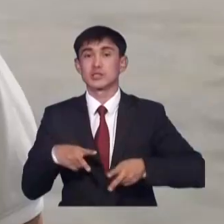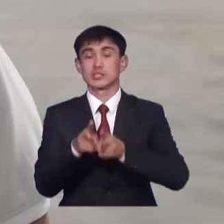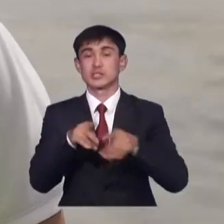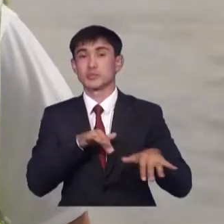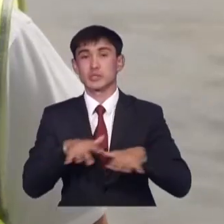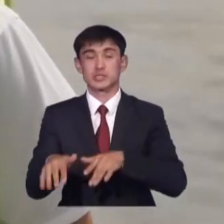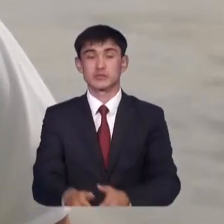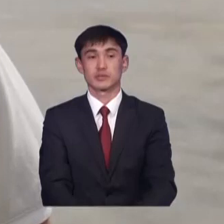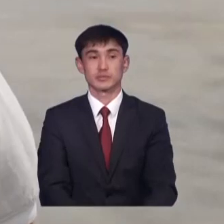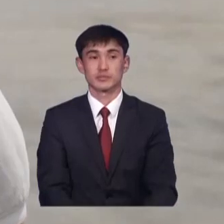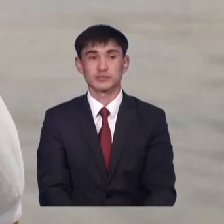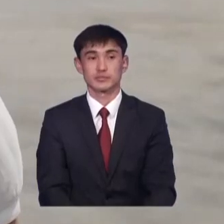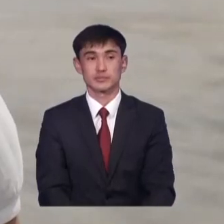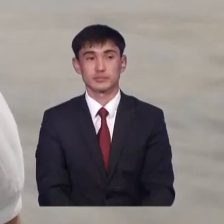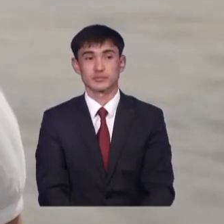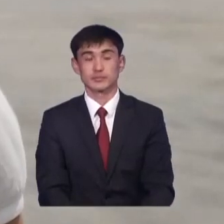процессов.